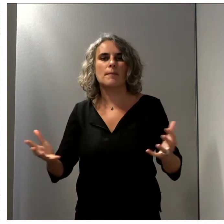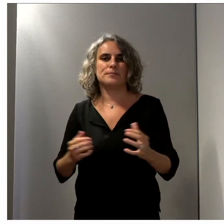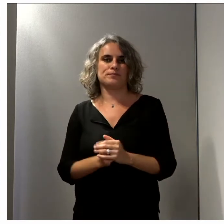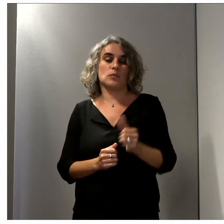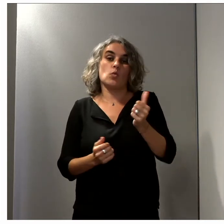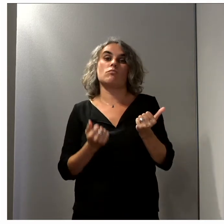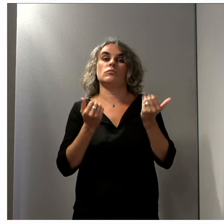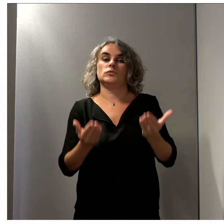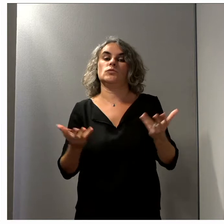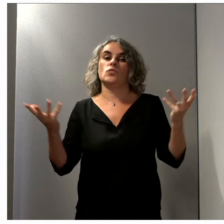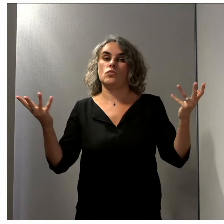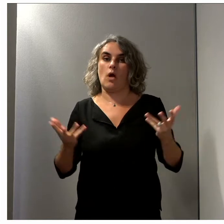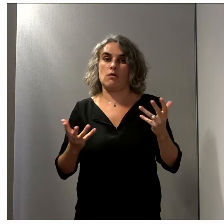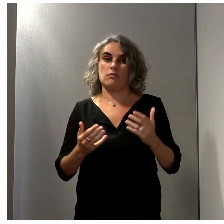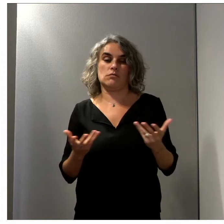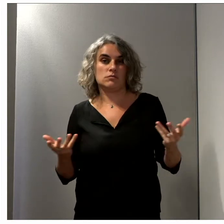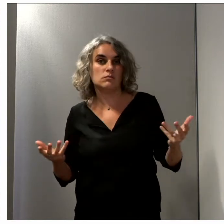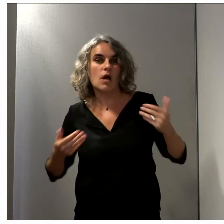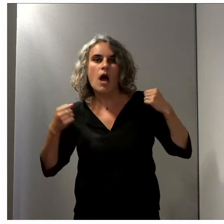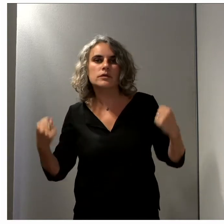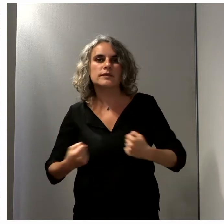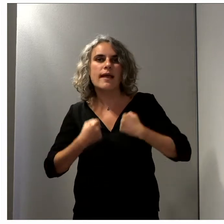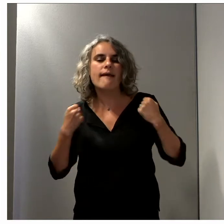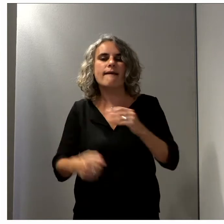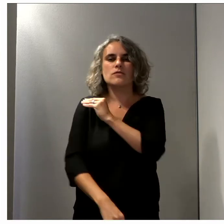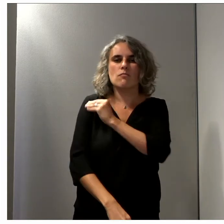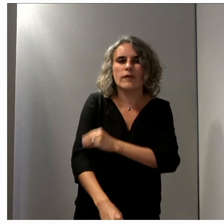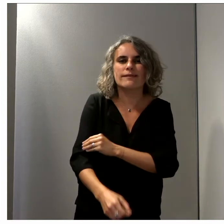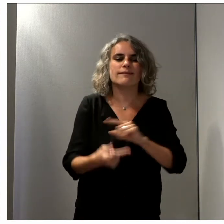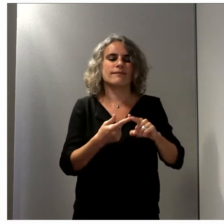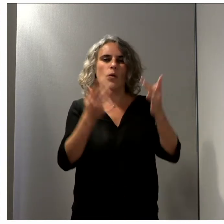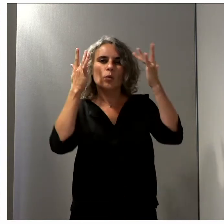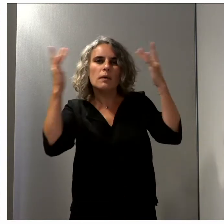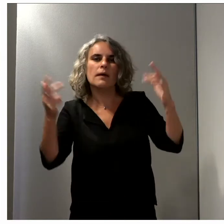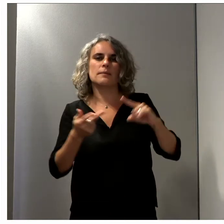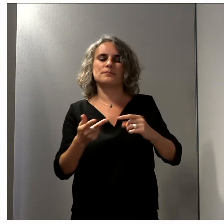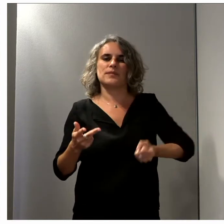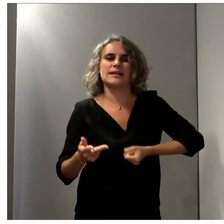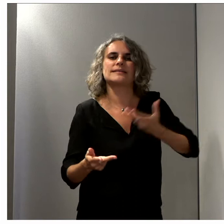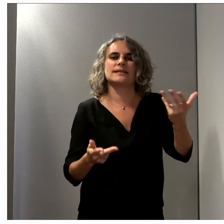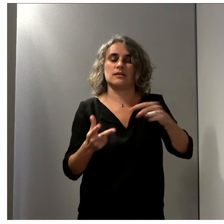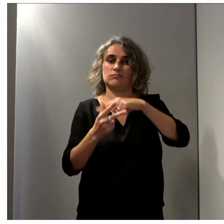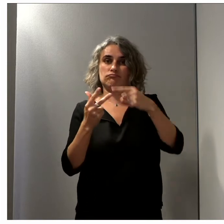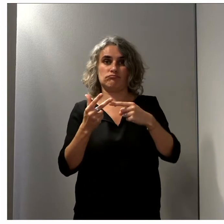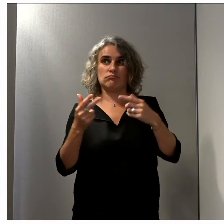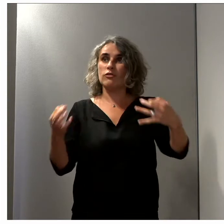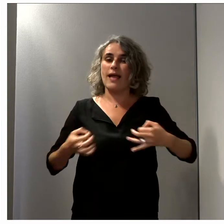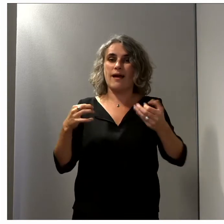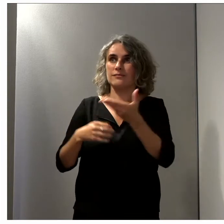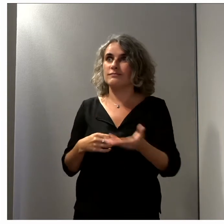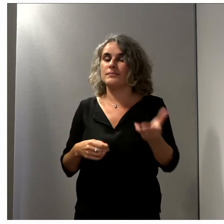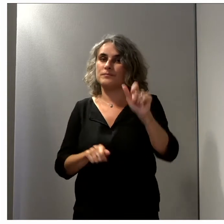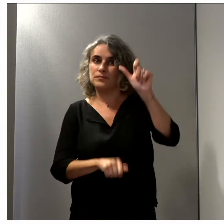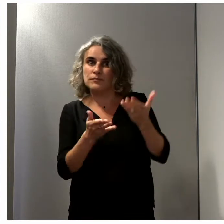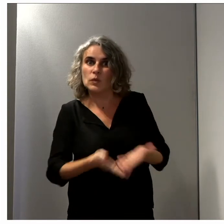propositions consistait à développer toute l'offre d'activités sportives, culturelles, artistiques en milieu ordinaire pour que les personnes en